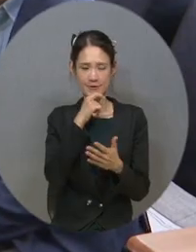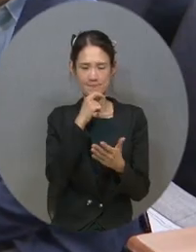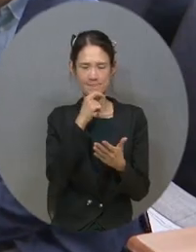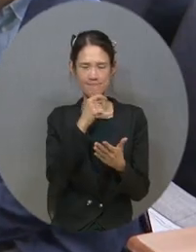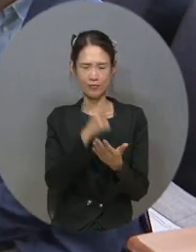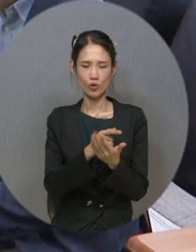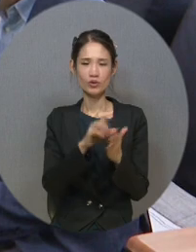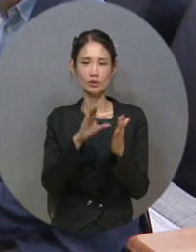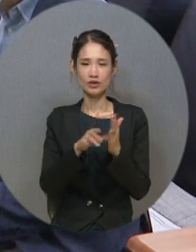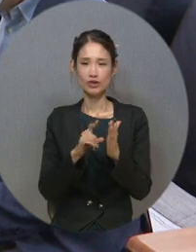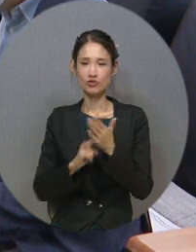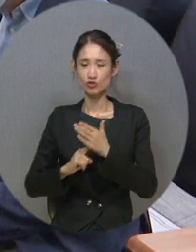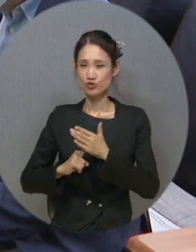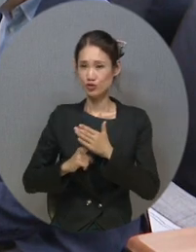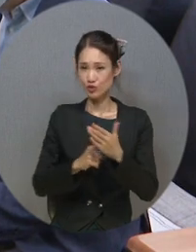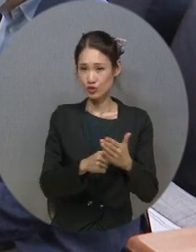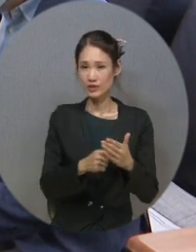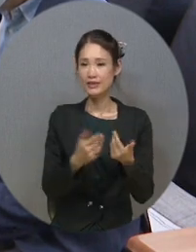감동시대 추진단이라는 것을